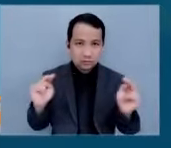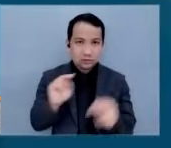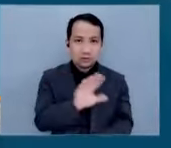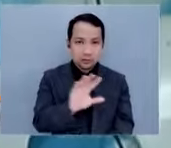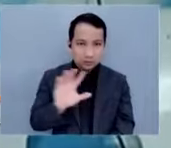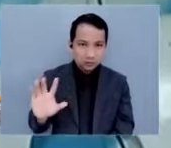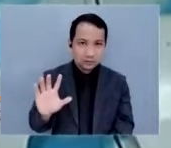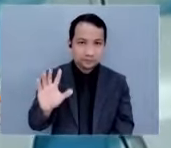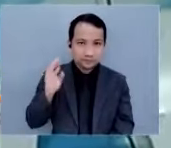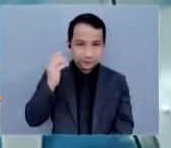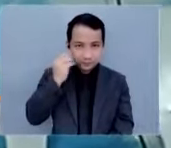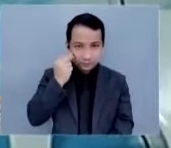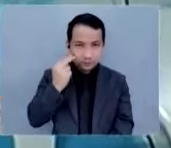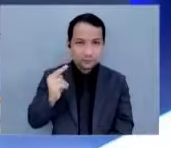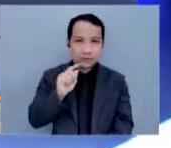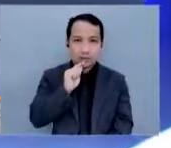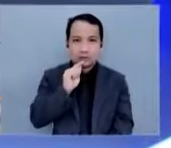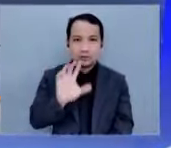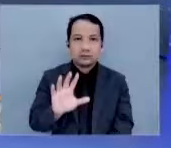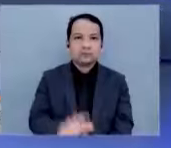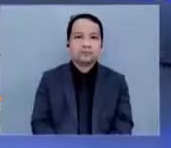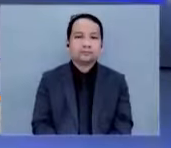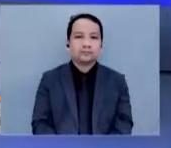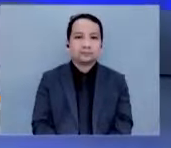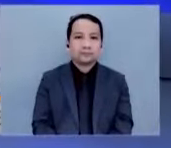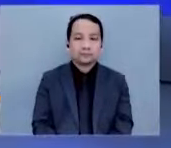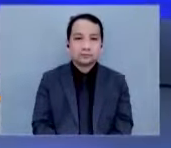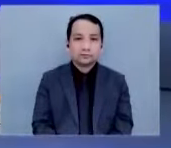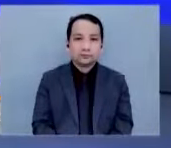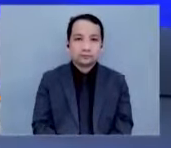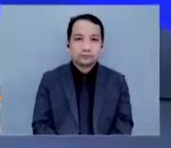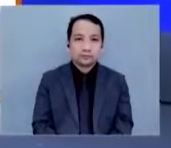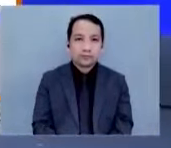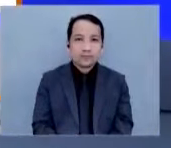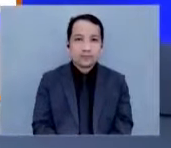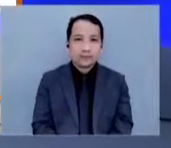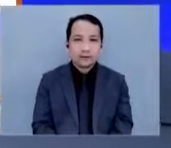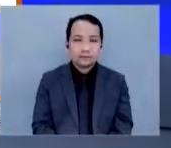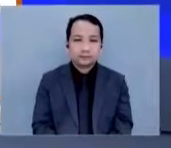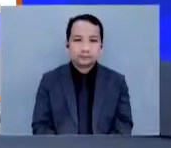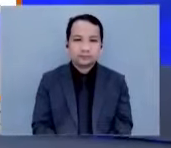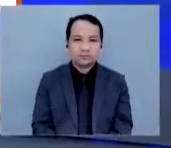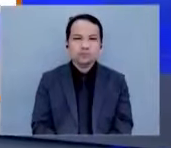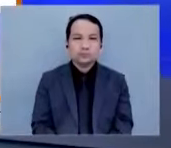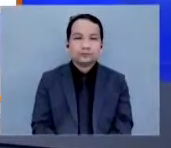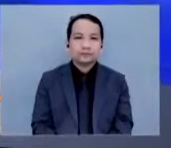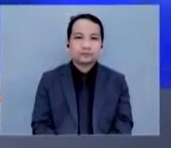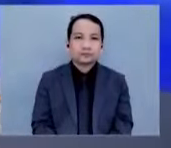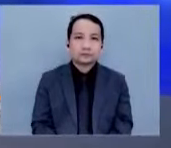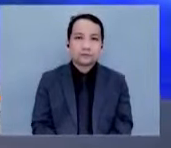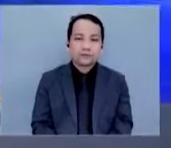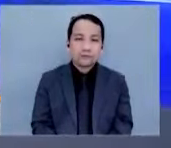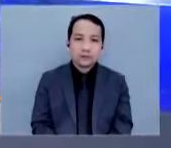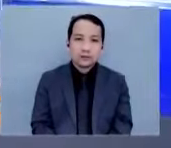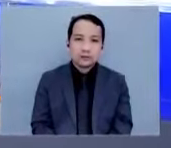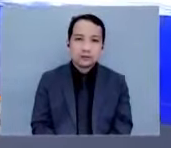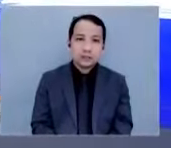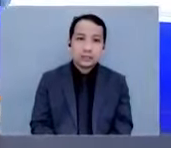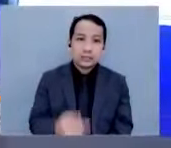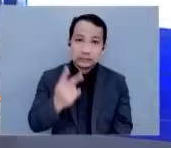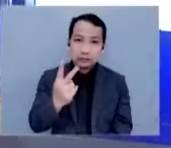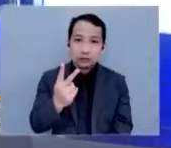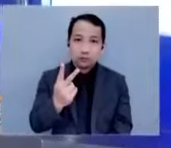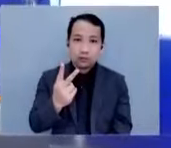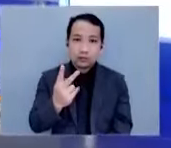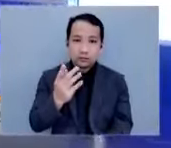Hannibal Talete, News 5. Naharang ng mga otoridad ang milimilyong pisong alaga ng droga na laman ng 2 container van mula